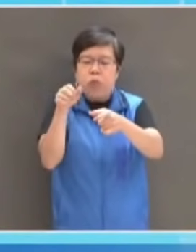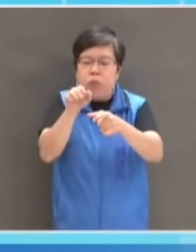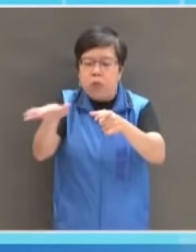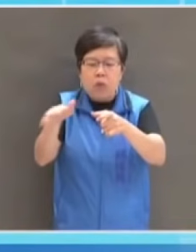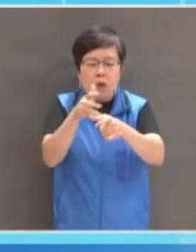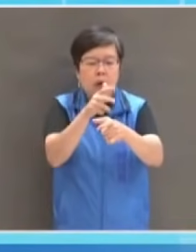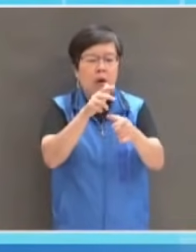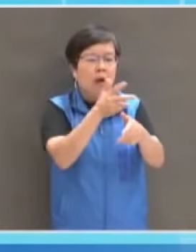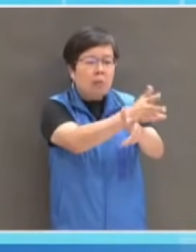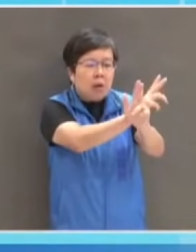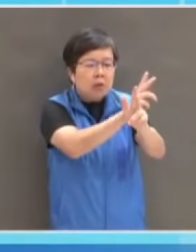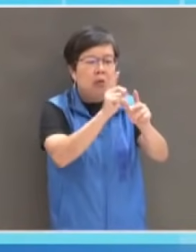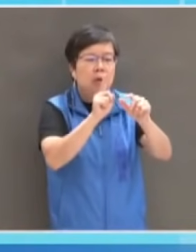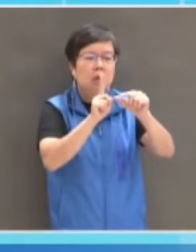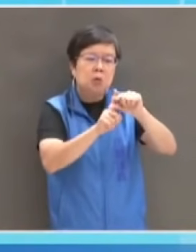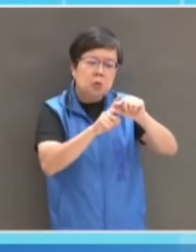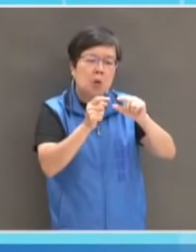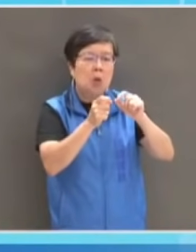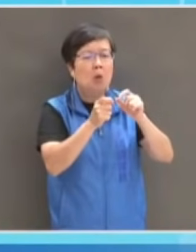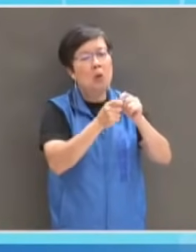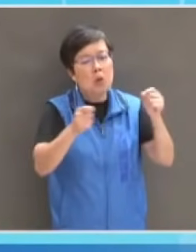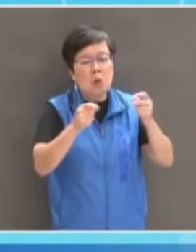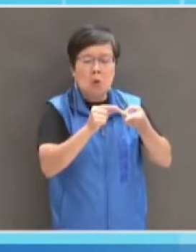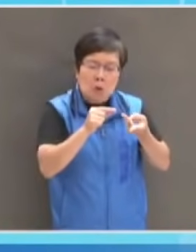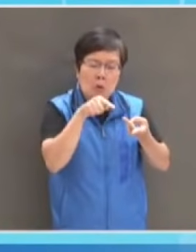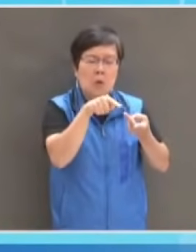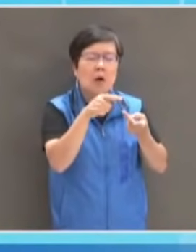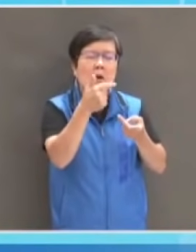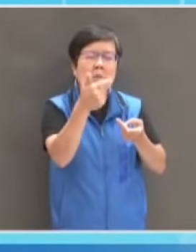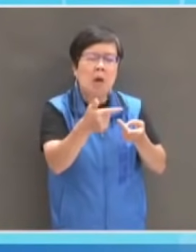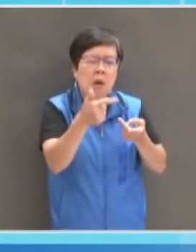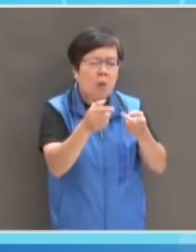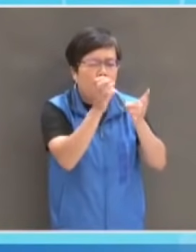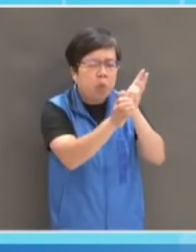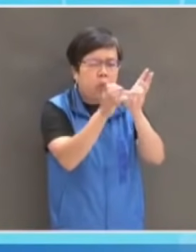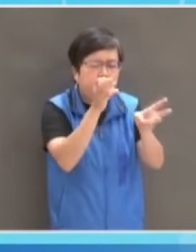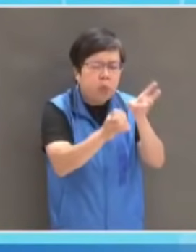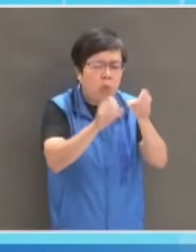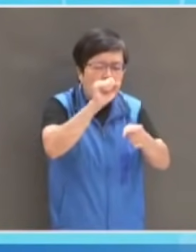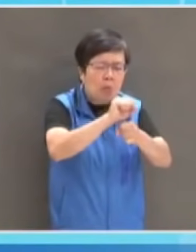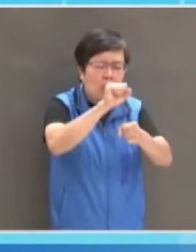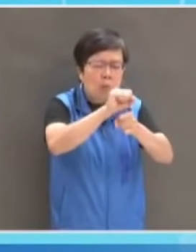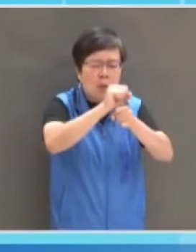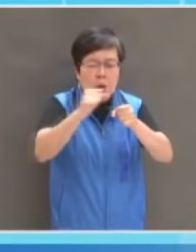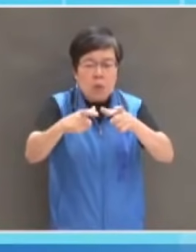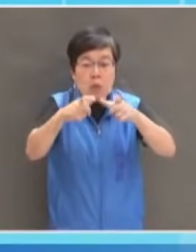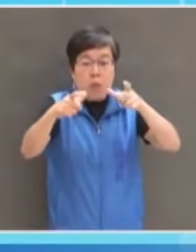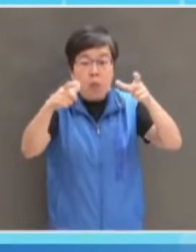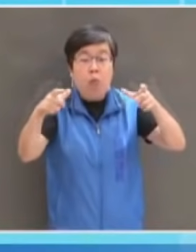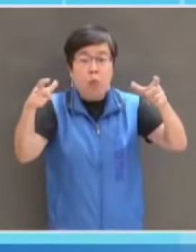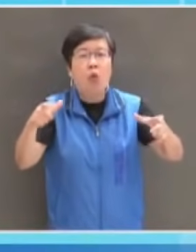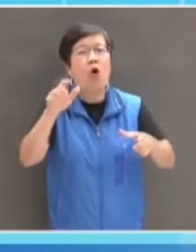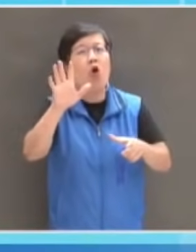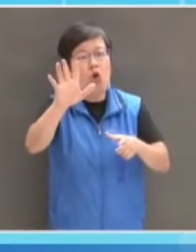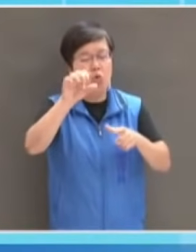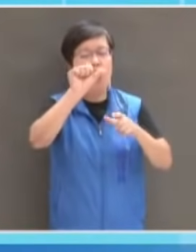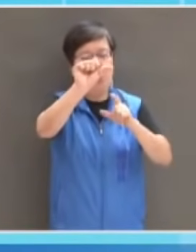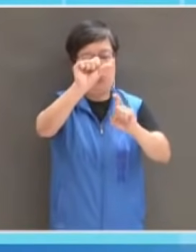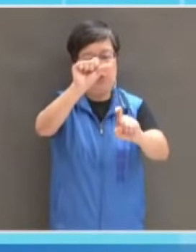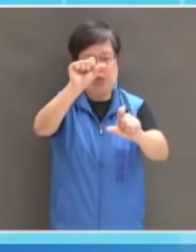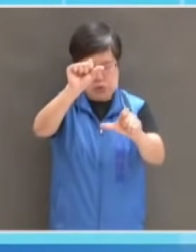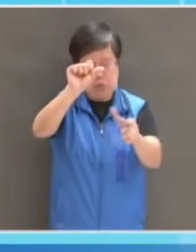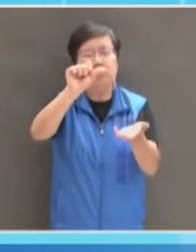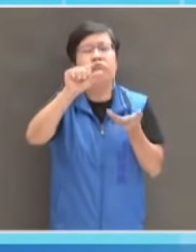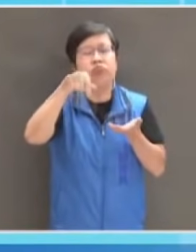桥、中永和整个慢慢稍微不断的在扩散出来，这是五月十五号之